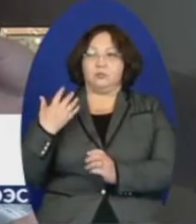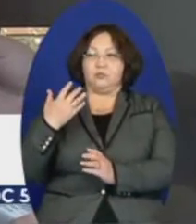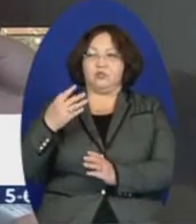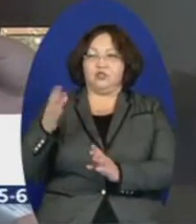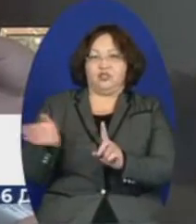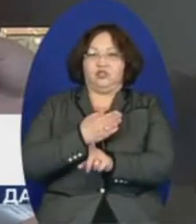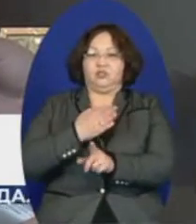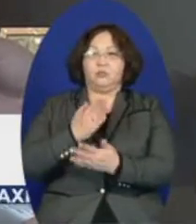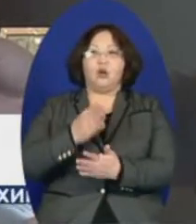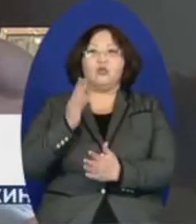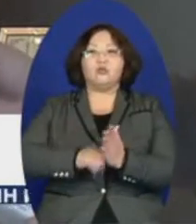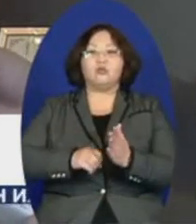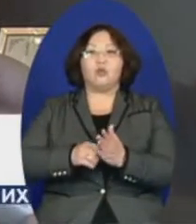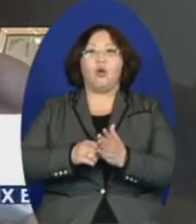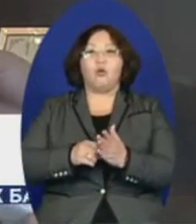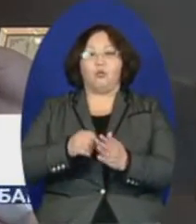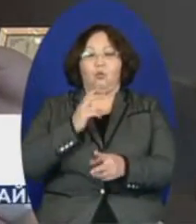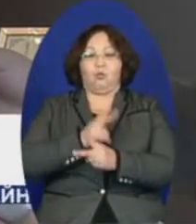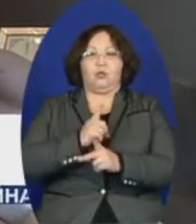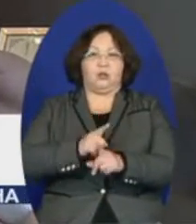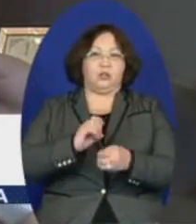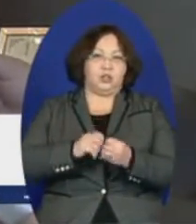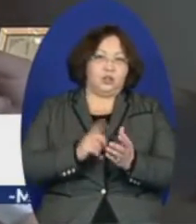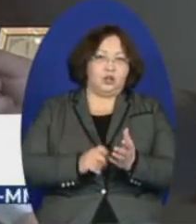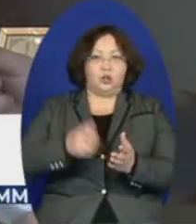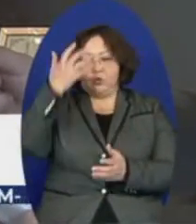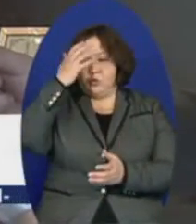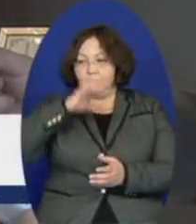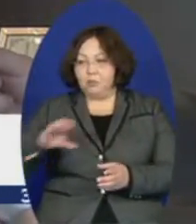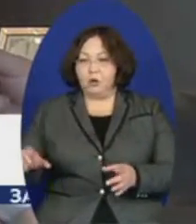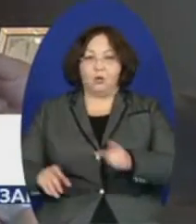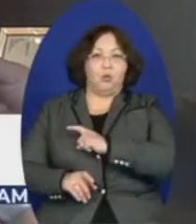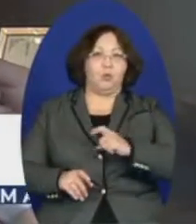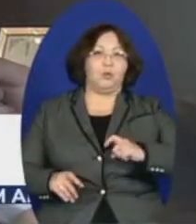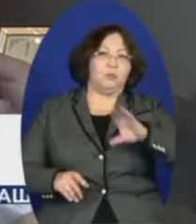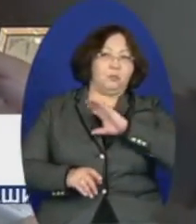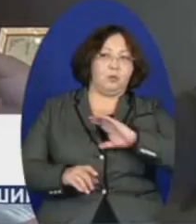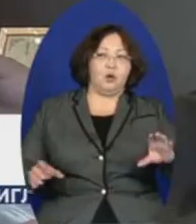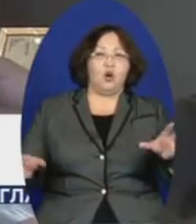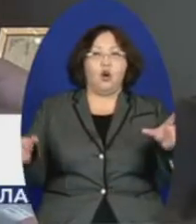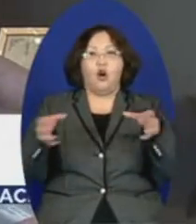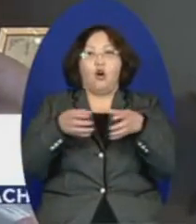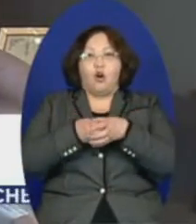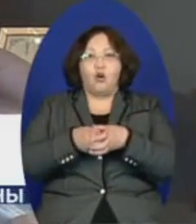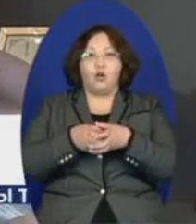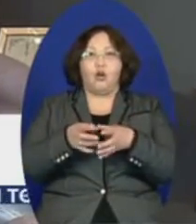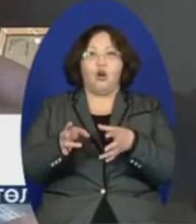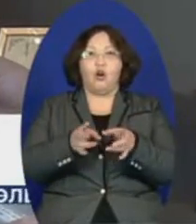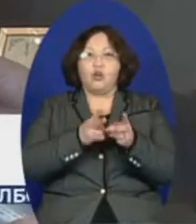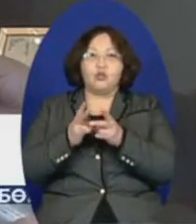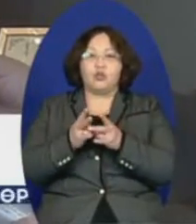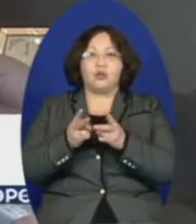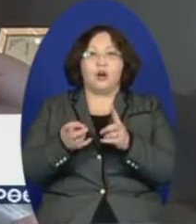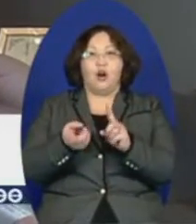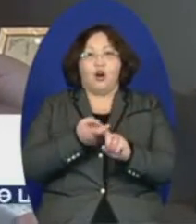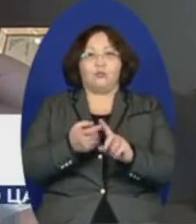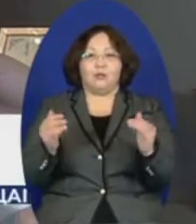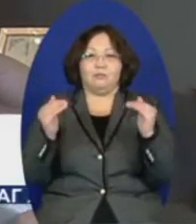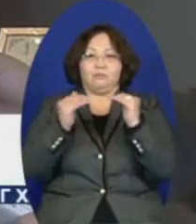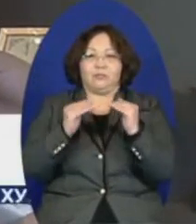хэрэгтэй. Энэний төлөөл өнөөдөр төр хувийн хвшлийн түншлэлийн тухай хууль гэж байгаа шүү дээ. Түншлэл гэдэг чинь энэ тэнцвүү